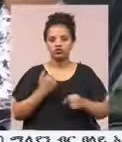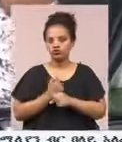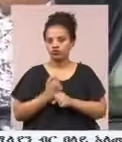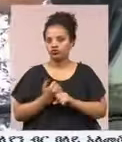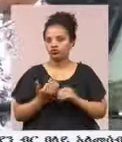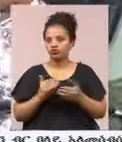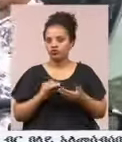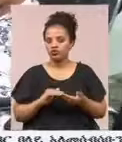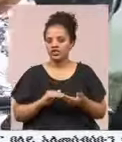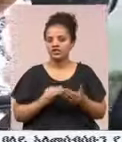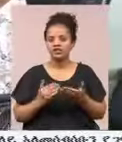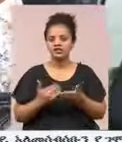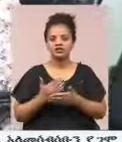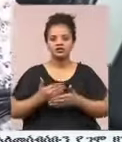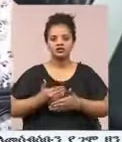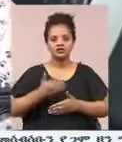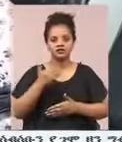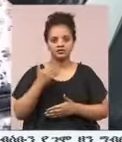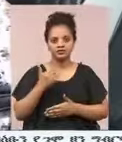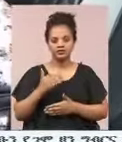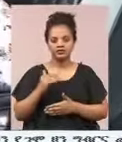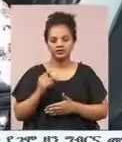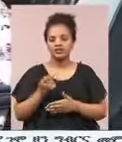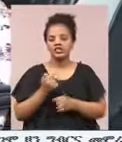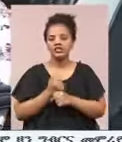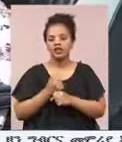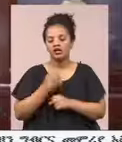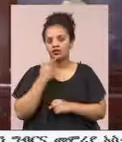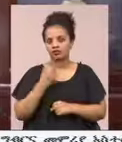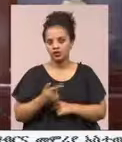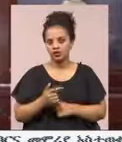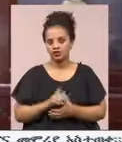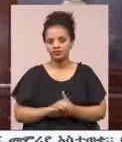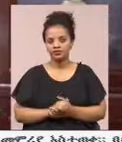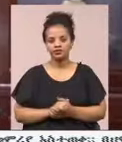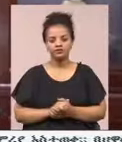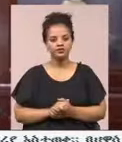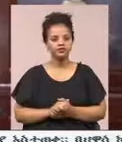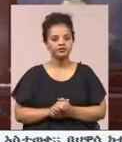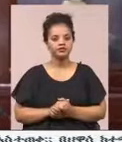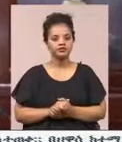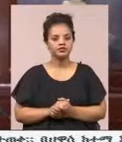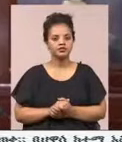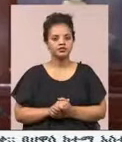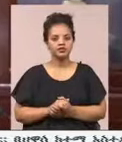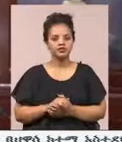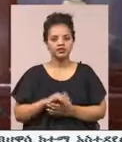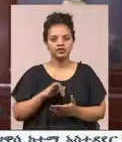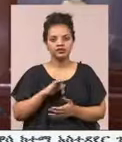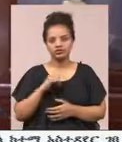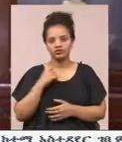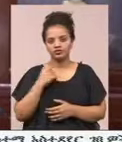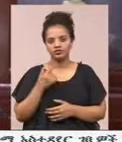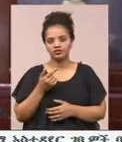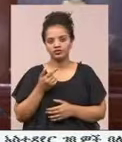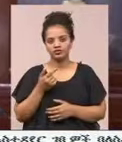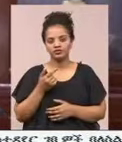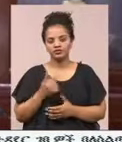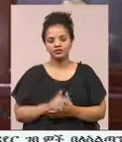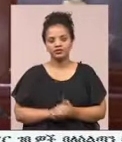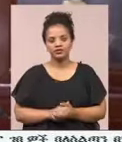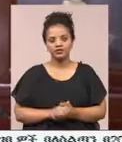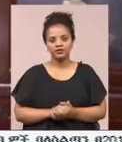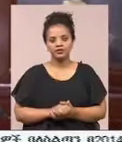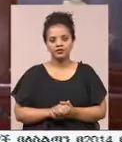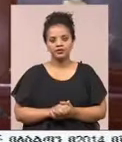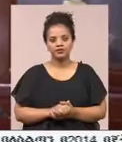እንዲሁም በህዳሴው ግድብ ተሳትፎ እንዲጠናከር እንሰራለን ብለዋል። ህዳሴ ግድብ ላይ እንደዚሁ ሞቢላይዝ የምናደርግ ነው የሚሆነው።